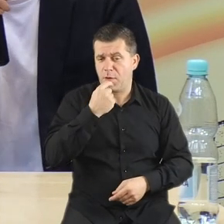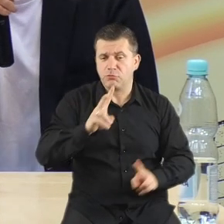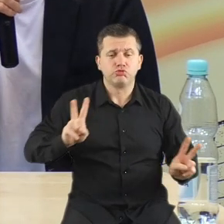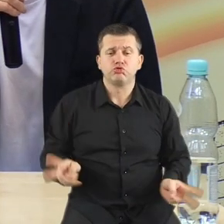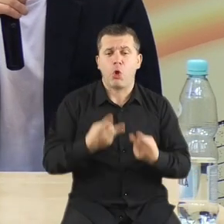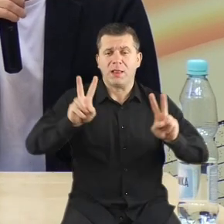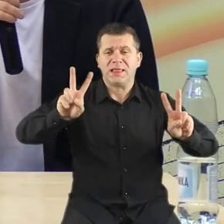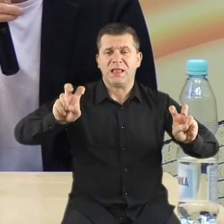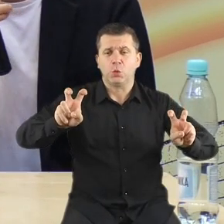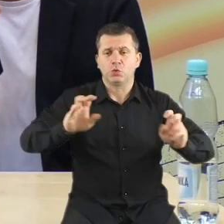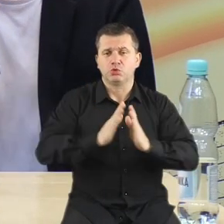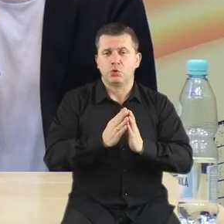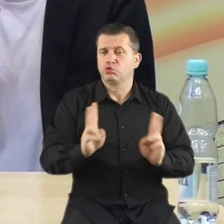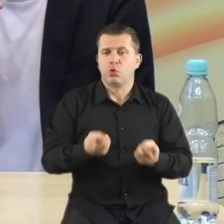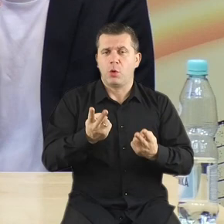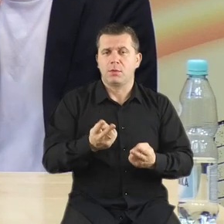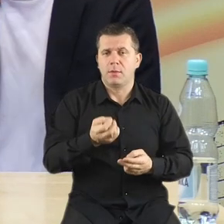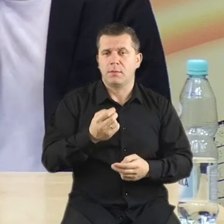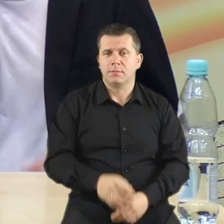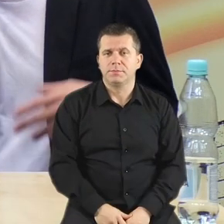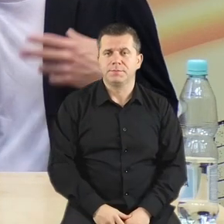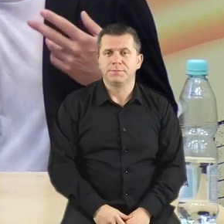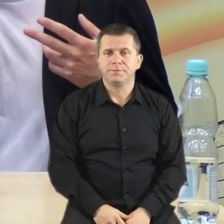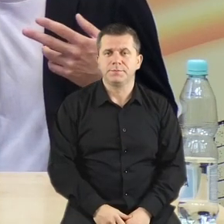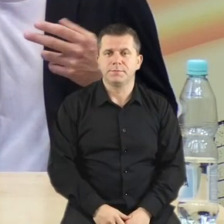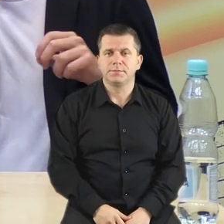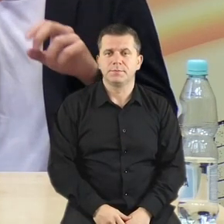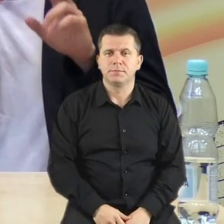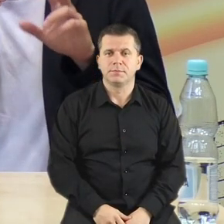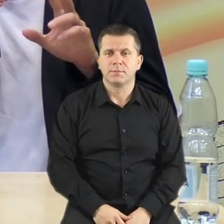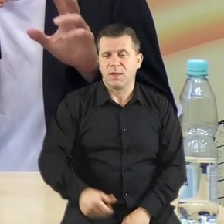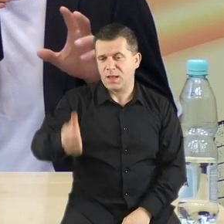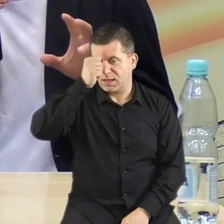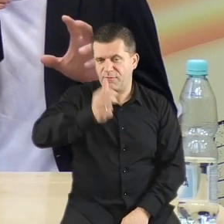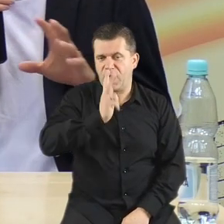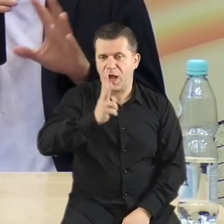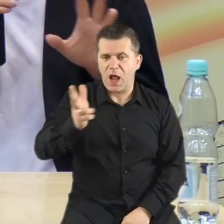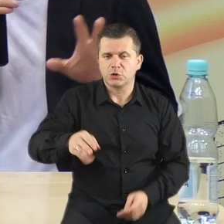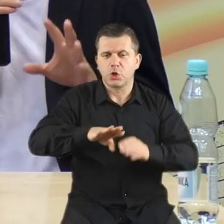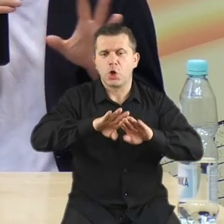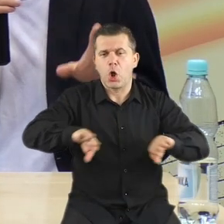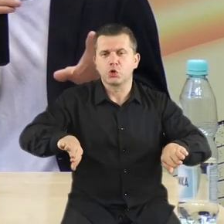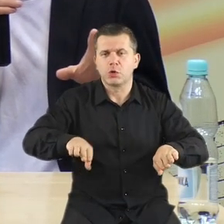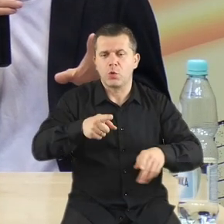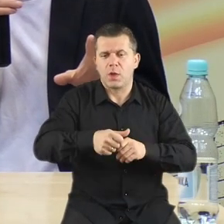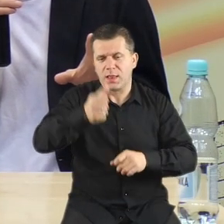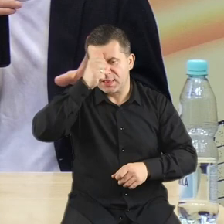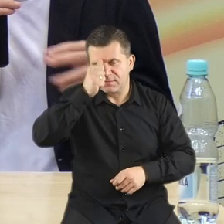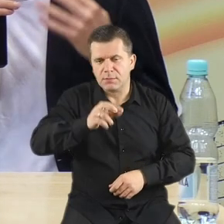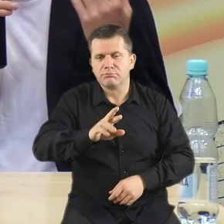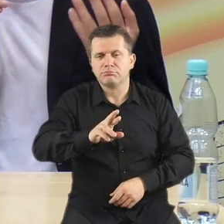skąd ten tytuł książka. Bardzo proszę. Ponieważ nazwa każdego rozdziału to jest właśnie nazwa jakiegoś